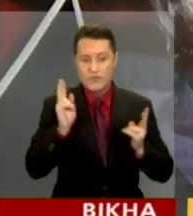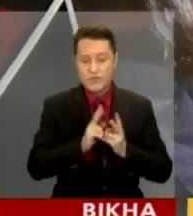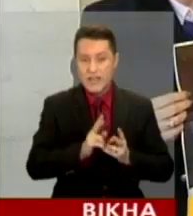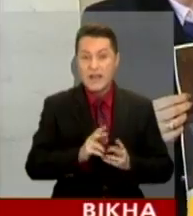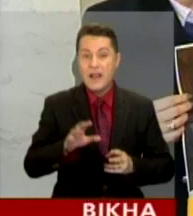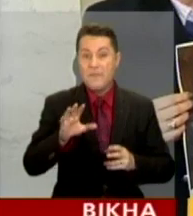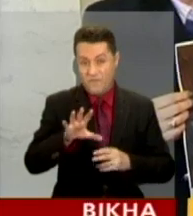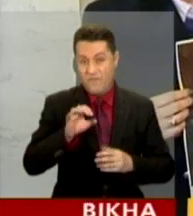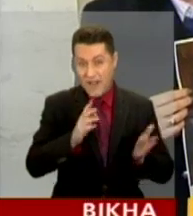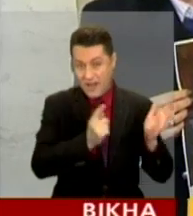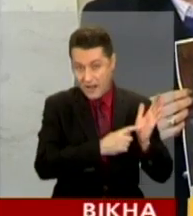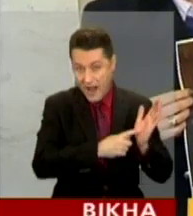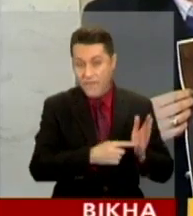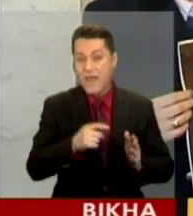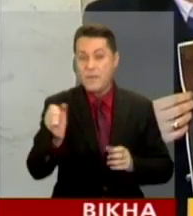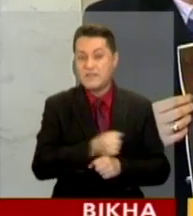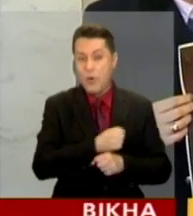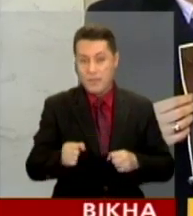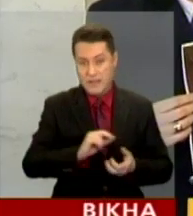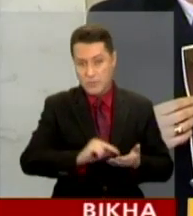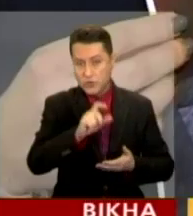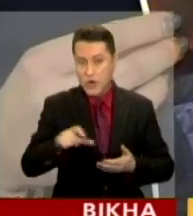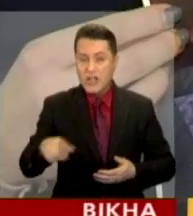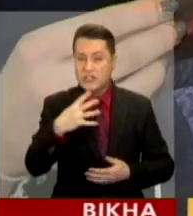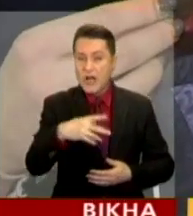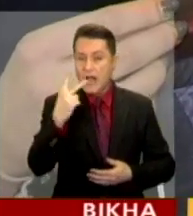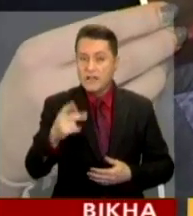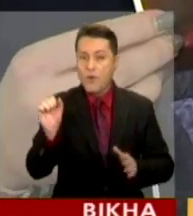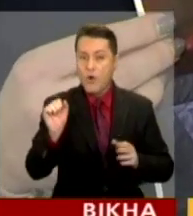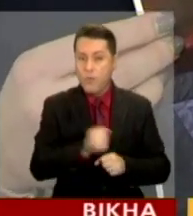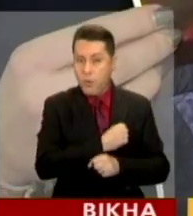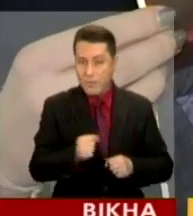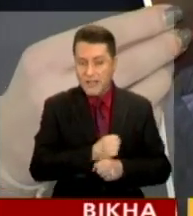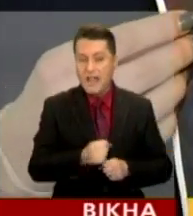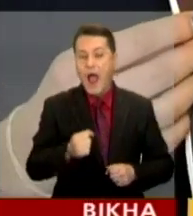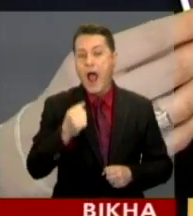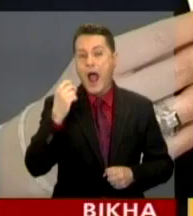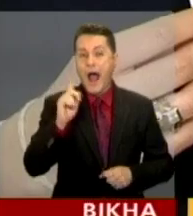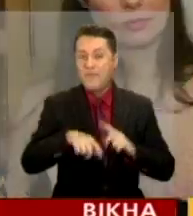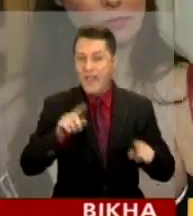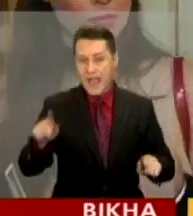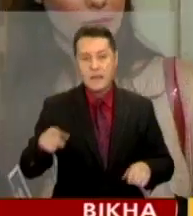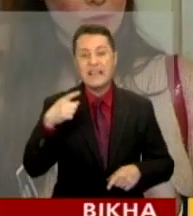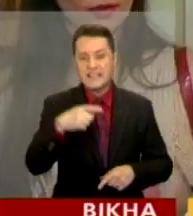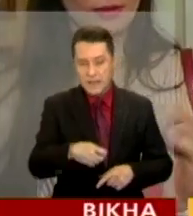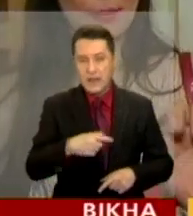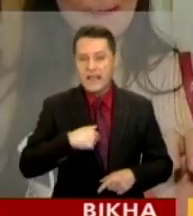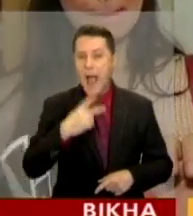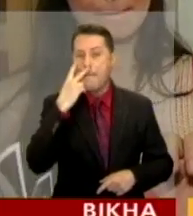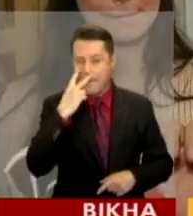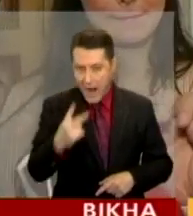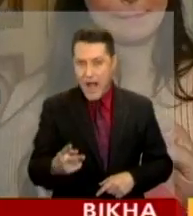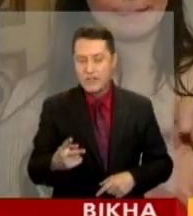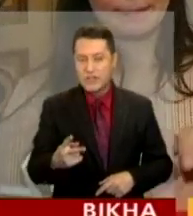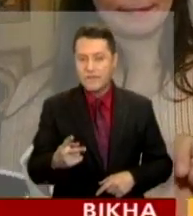побитими журналистами. Всего за час Майдану 42 побили, а в деяких при виконанні обов'язків и стріляли. Я бачу, я ще раз